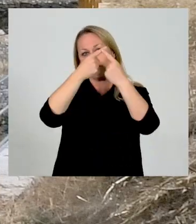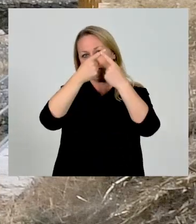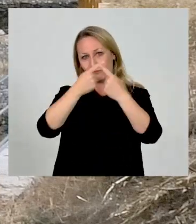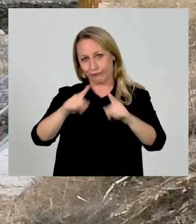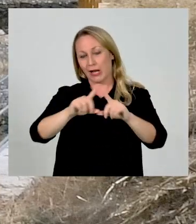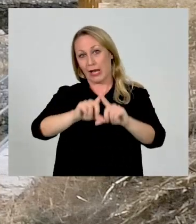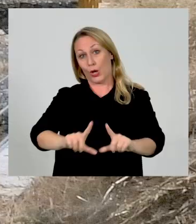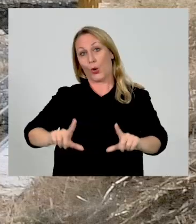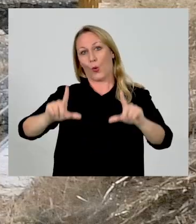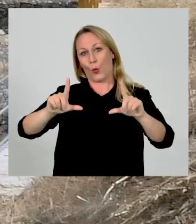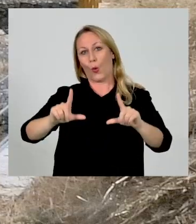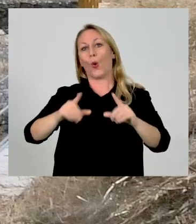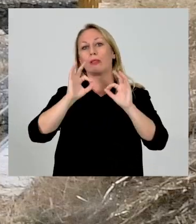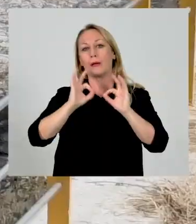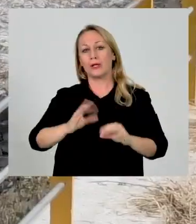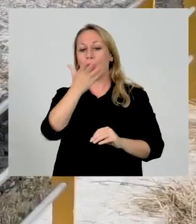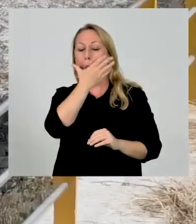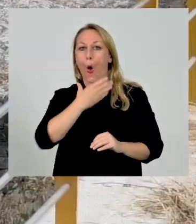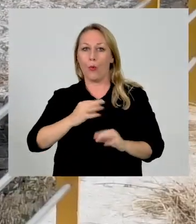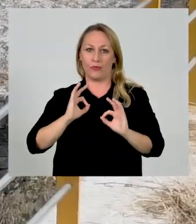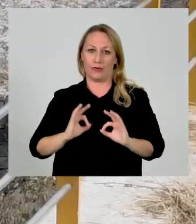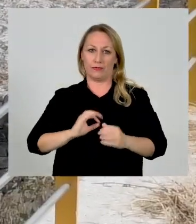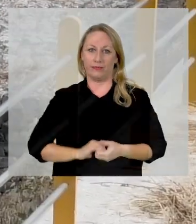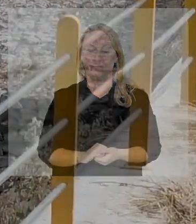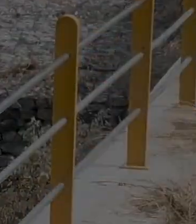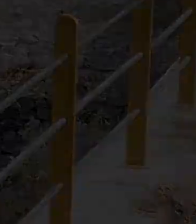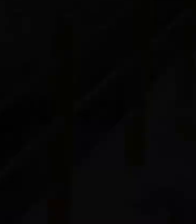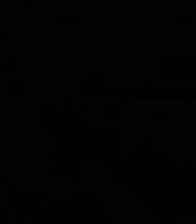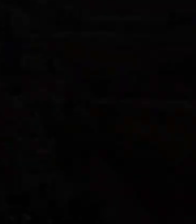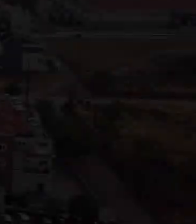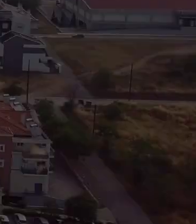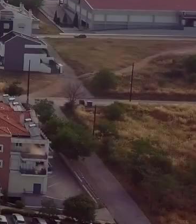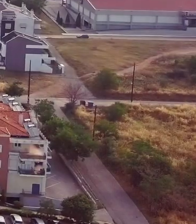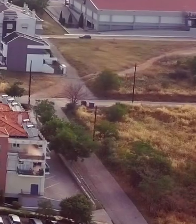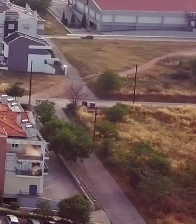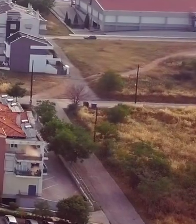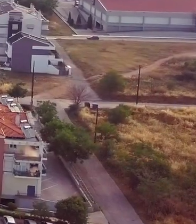η εικόνα της περιοχής έχει αλλάξει ριζικά.